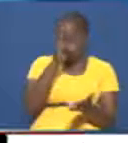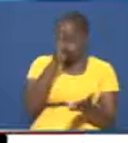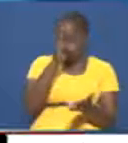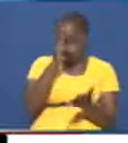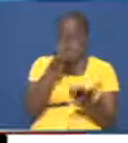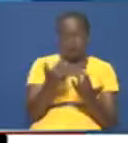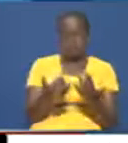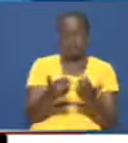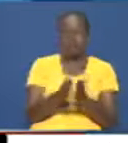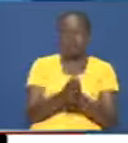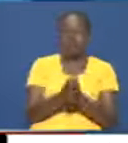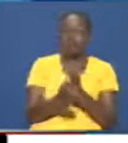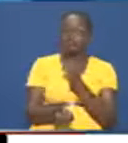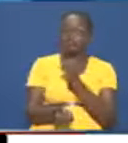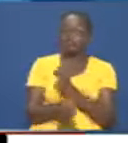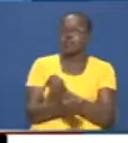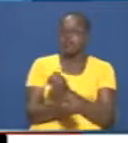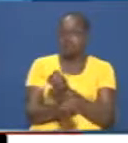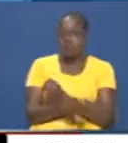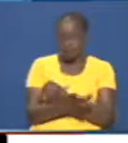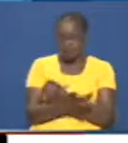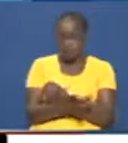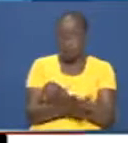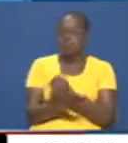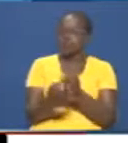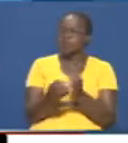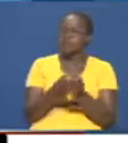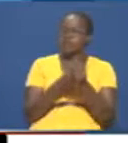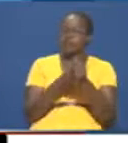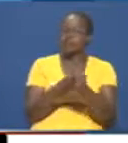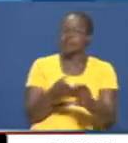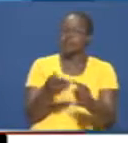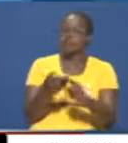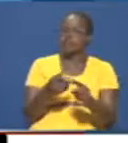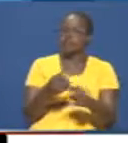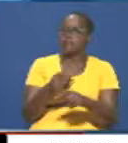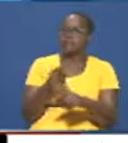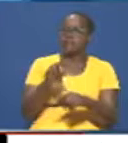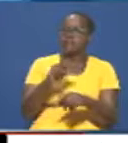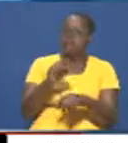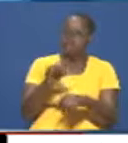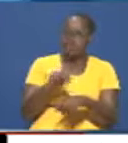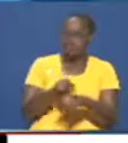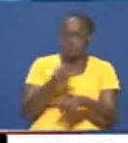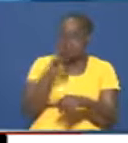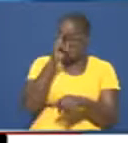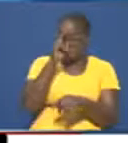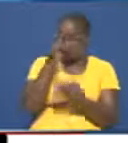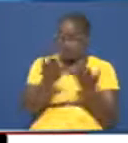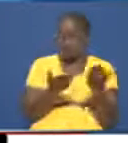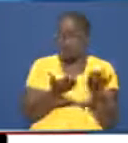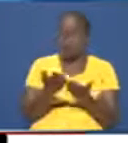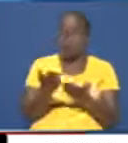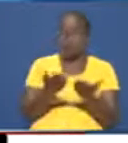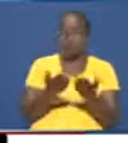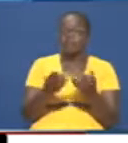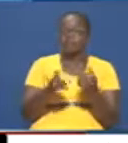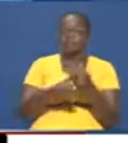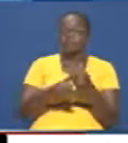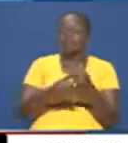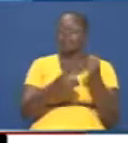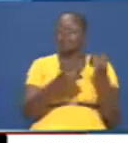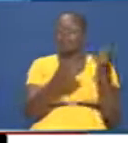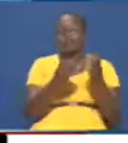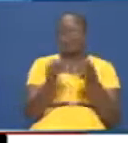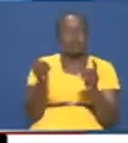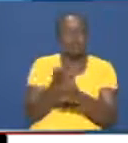huduma za ushauri nasaha baada ya Tume ya Taifa ya Huduma za Polisi kuwapeleka wataalamu 60 katika maeneo mbalimbali humu nchini katika